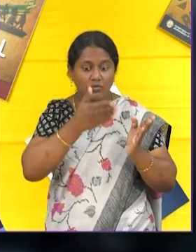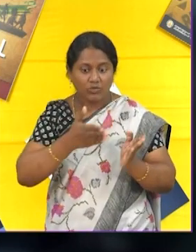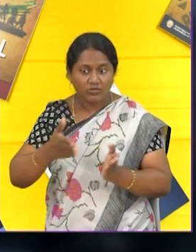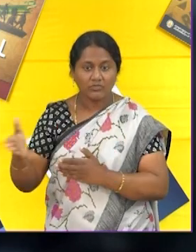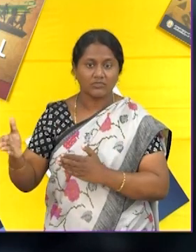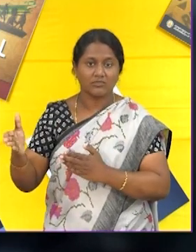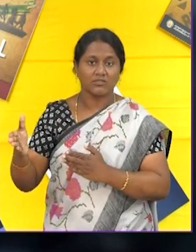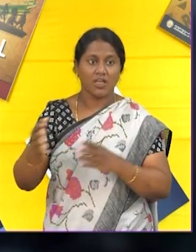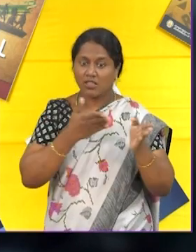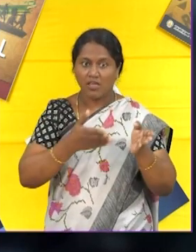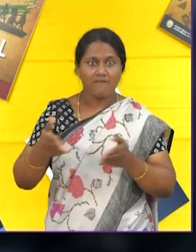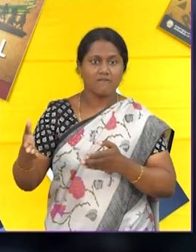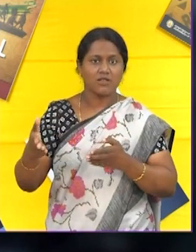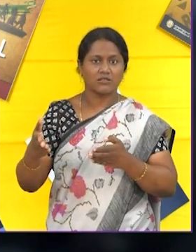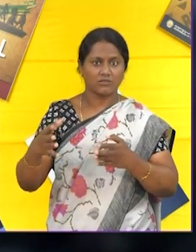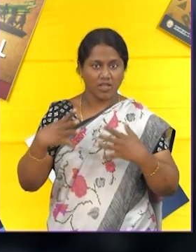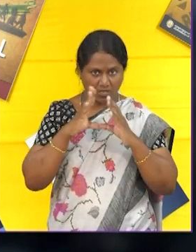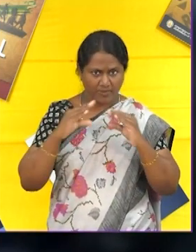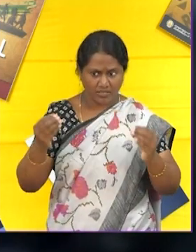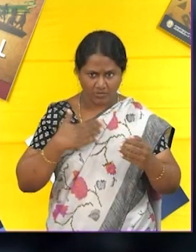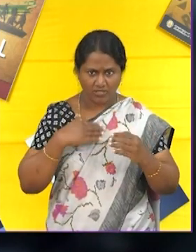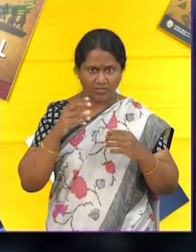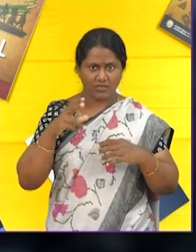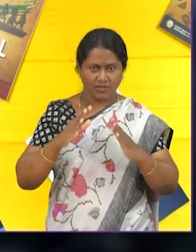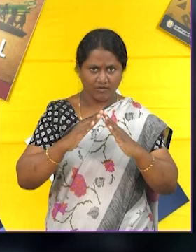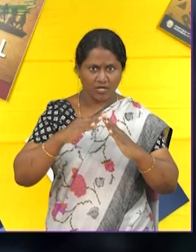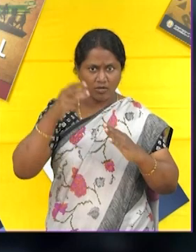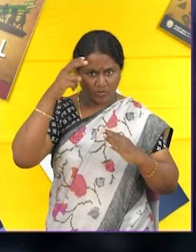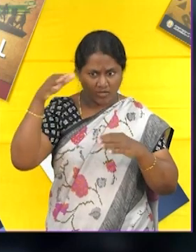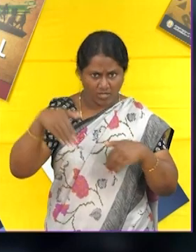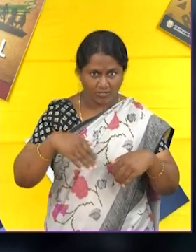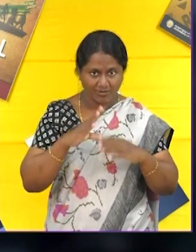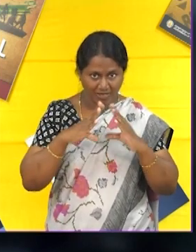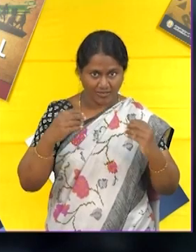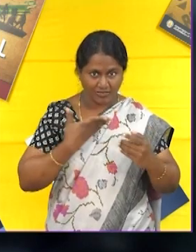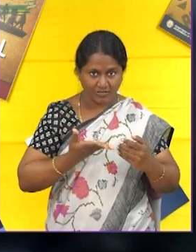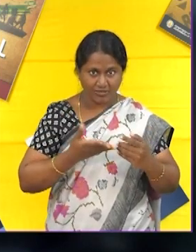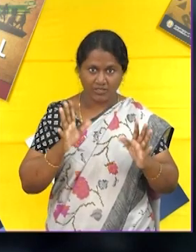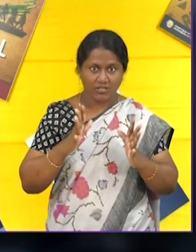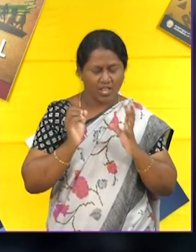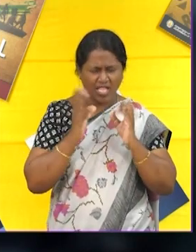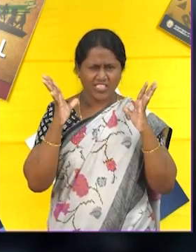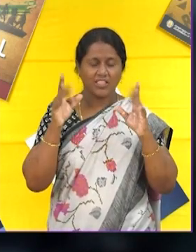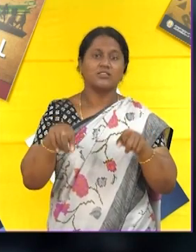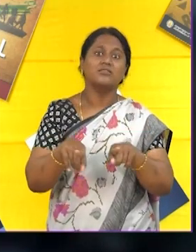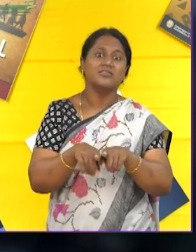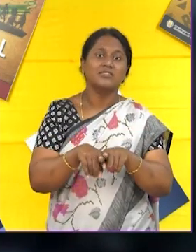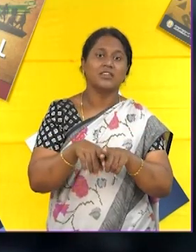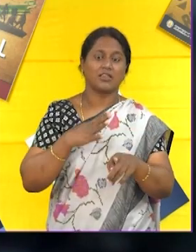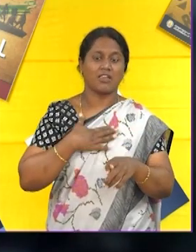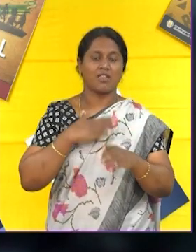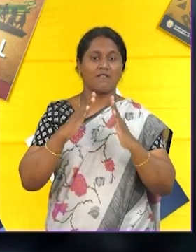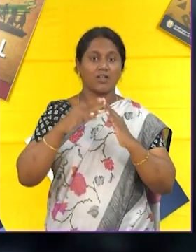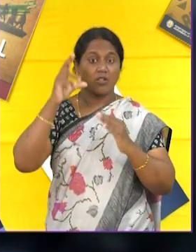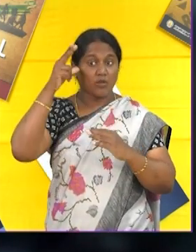ஹவ் சீன் இன் த வெக்காபுலரி செஷனோ. ஹேலபெலோனா என்னது? ஆறாவர கூச்சல். ஒரு பெரிய ஆறாவரத்தை ஏற்படுத்திருச்சு. நிறைய